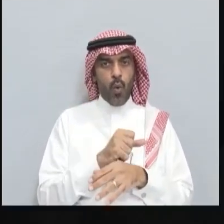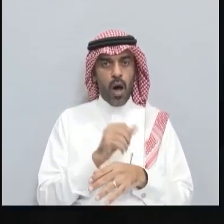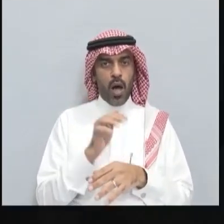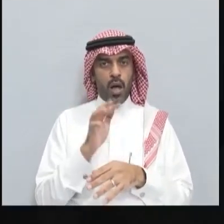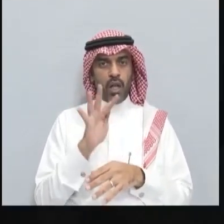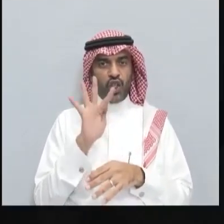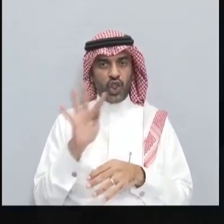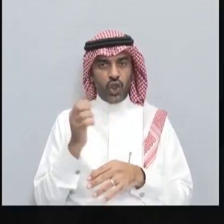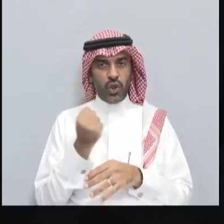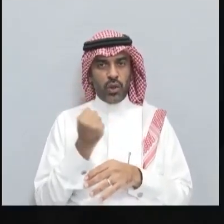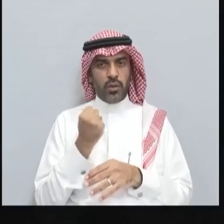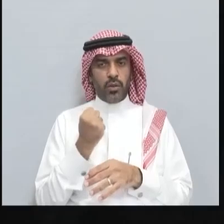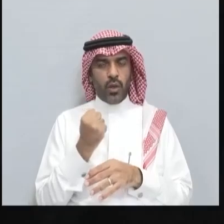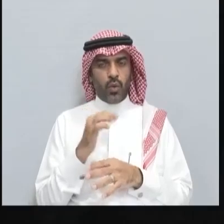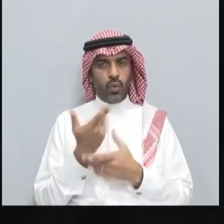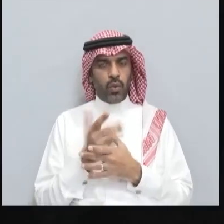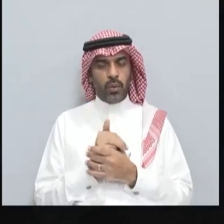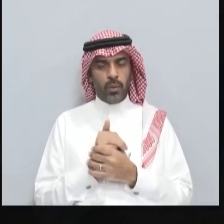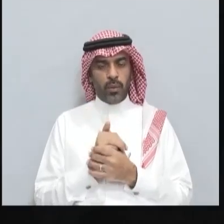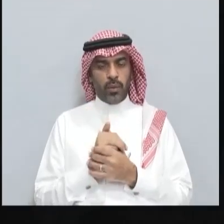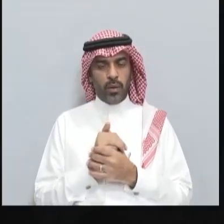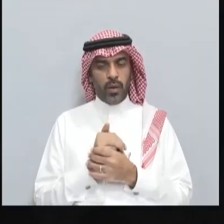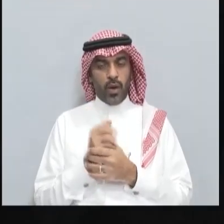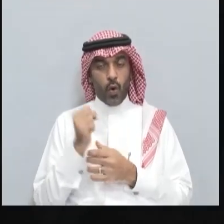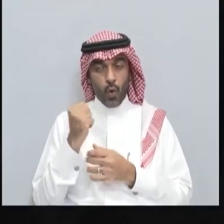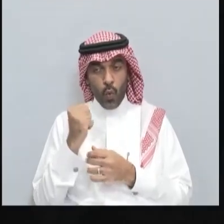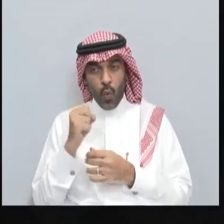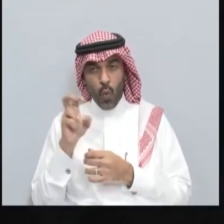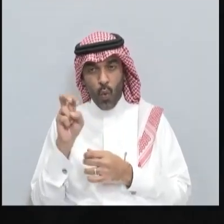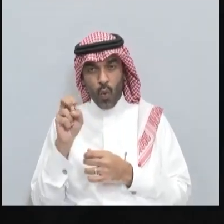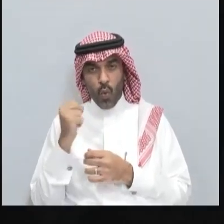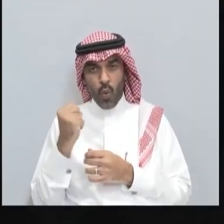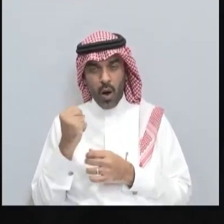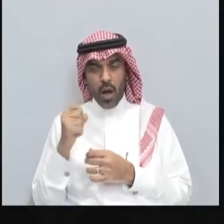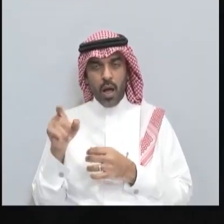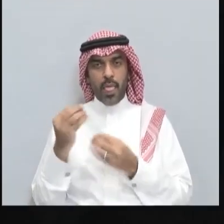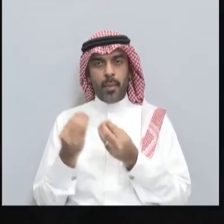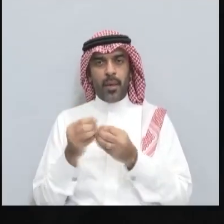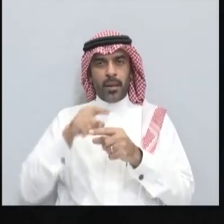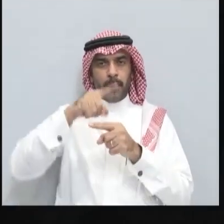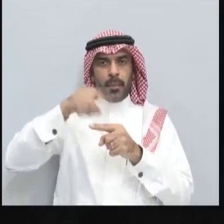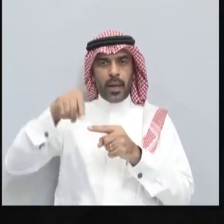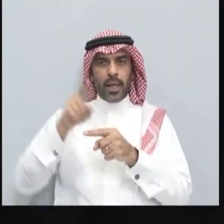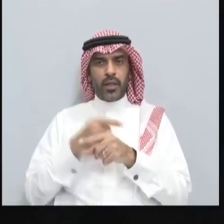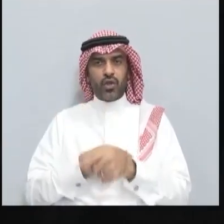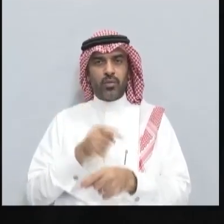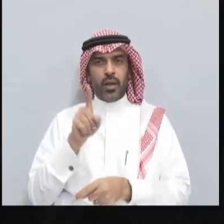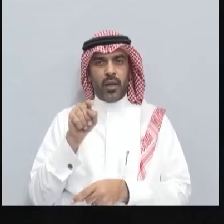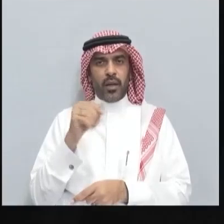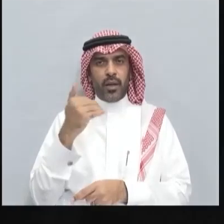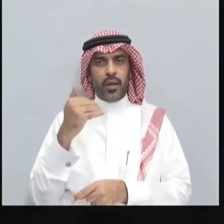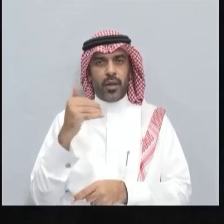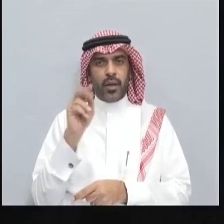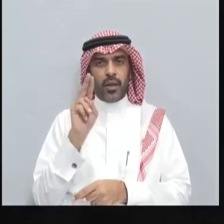واحد الى 10 كلما قربنا من العشره كان الطاقه الخارجه قويه جدا وعاده ترتبط الط الخارجه بماذا